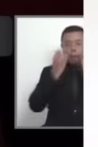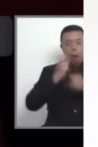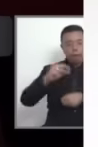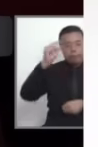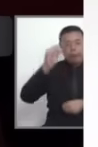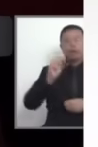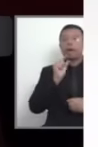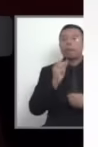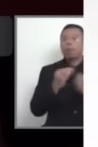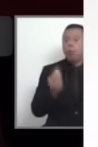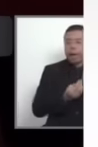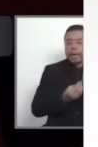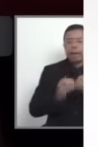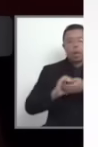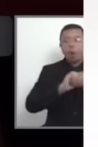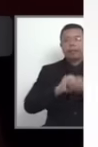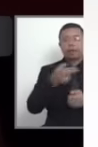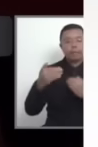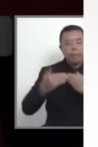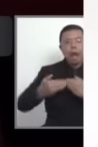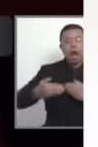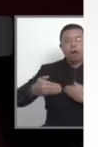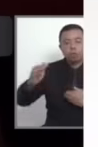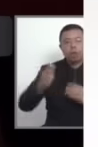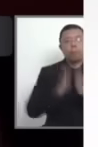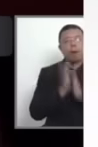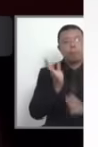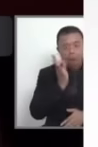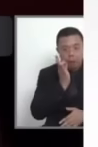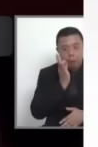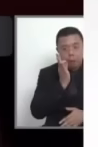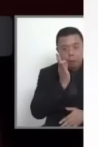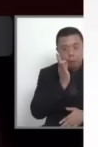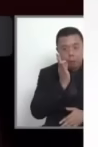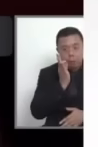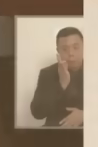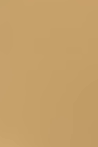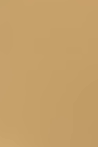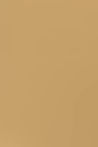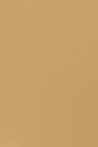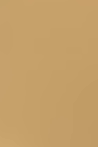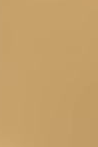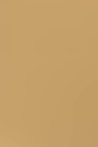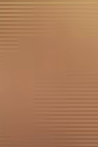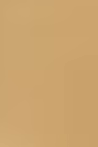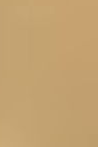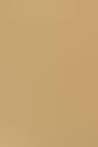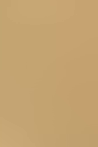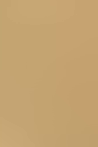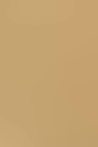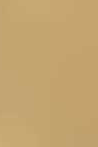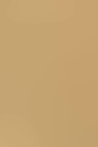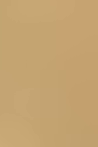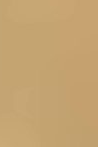Indonesia. Ini Pak Prabowo menunjukkan beliau berhusnuzon, bersangka baik kepada seluruh kandidat, bahwa seluruh kandidat